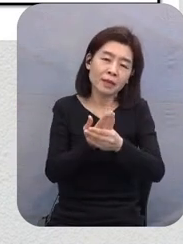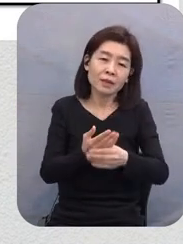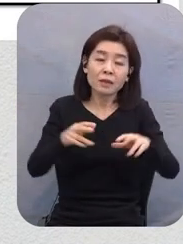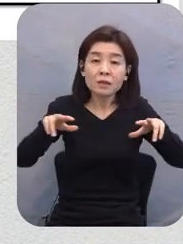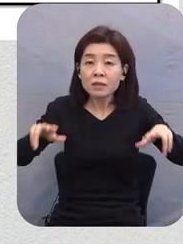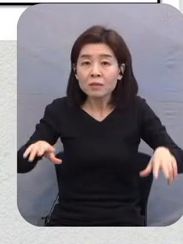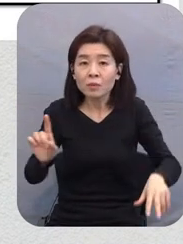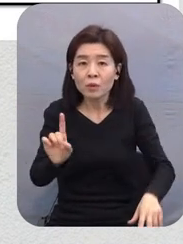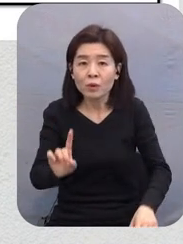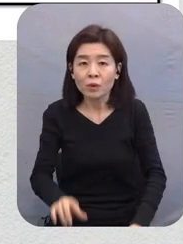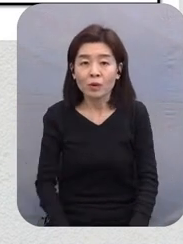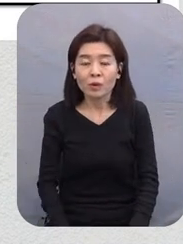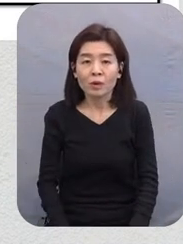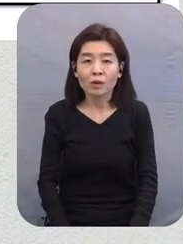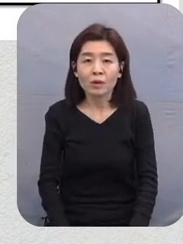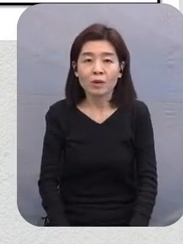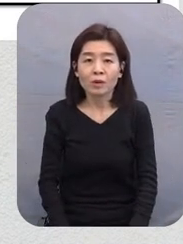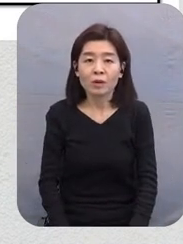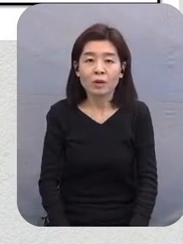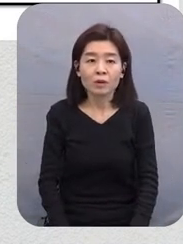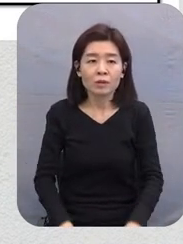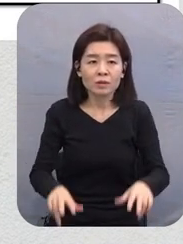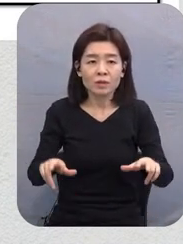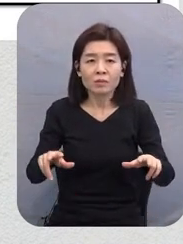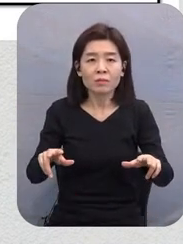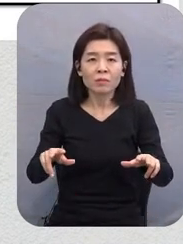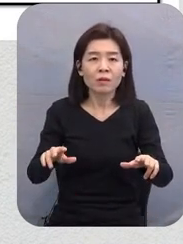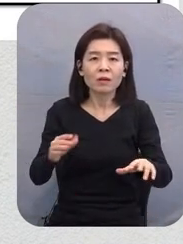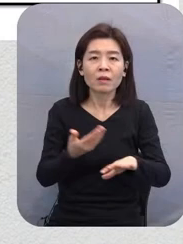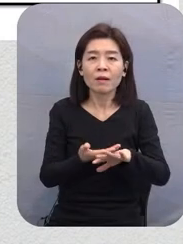어떻습니까? 지금은 그 정도가 아니에요.